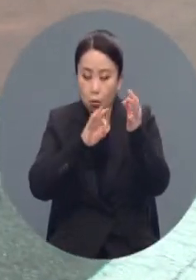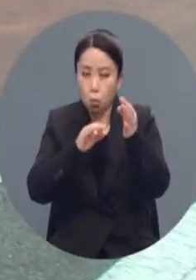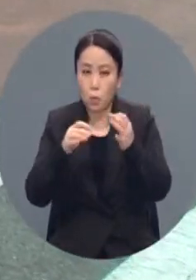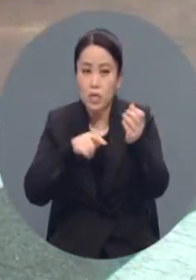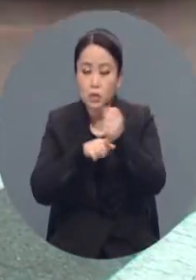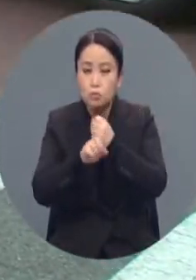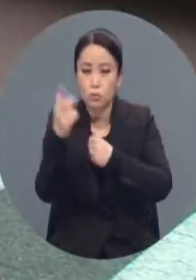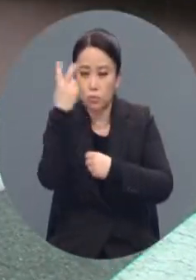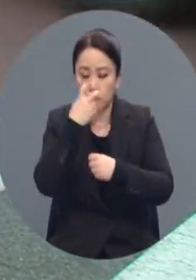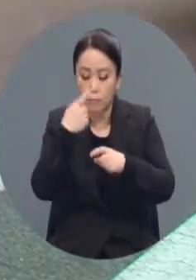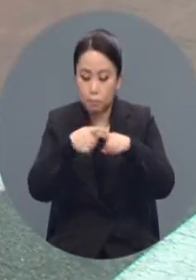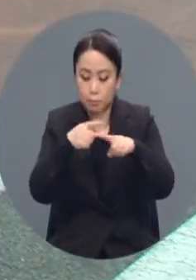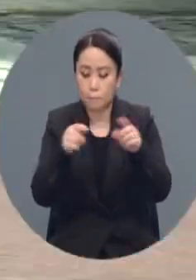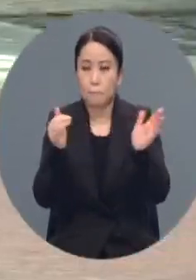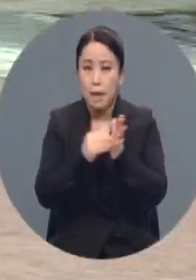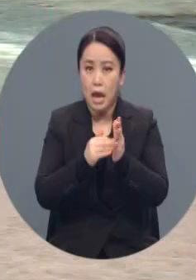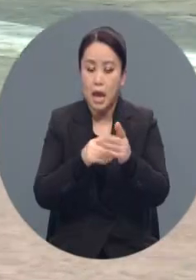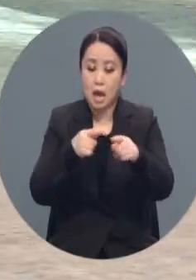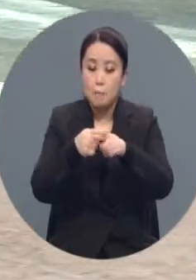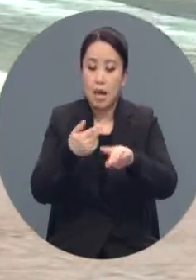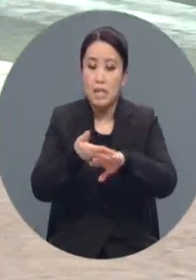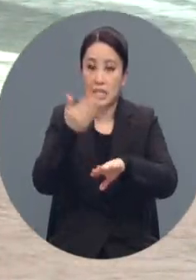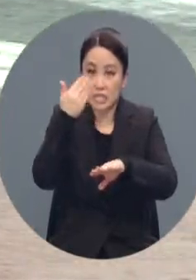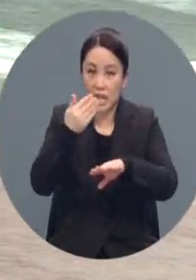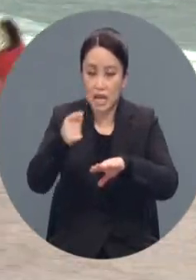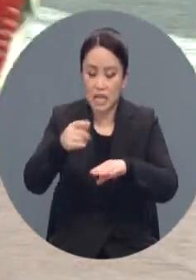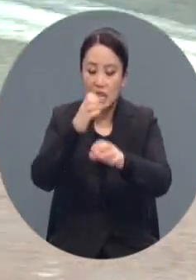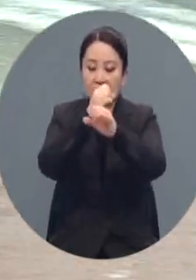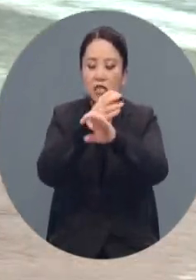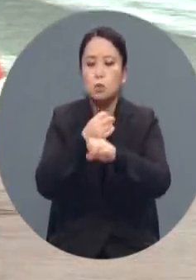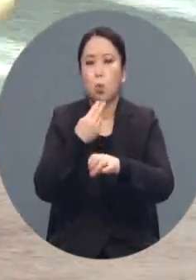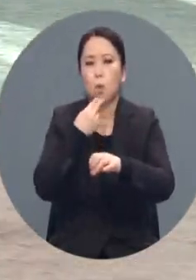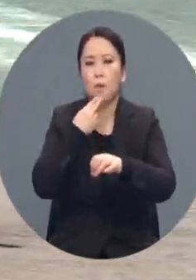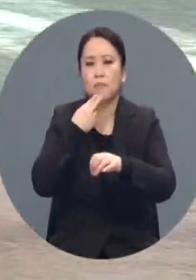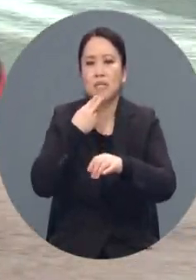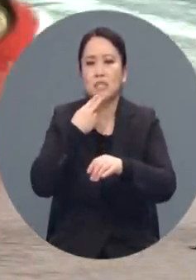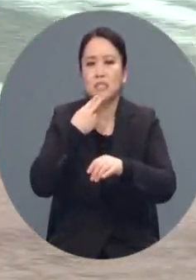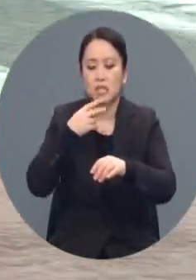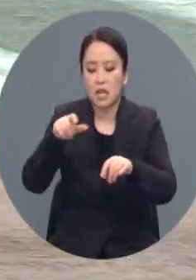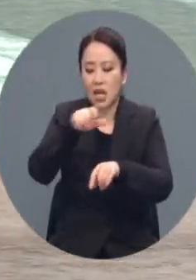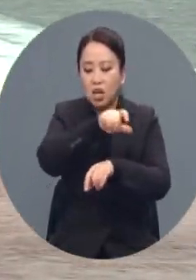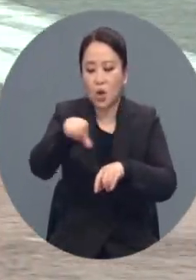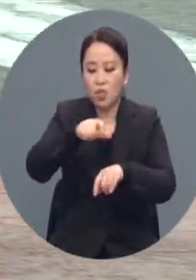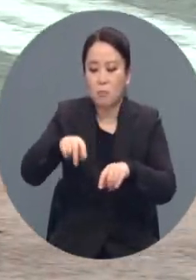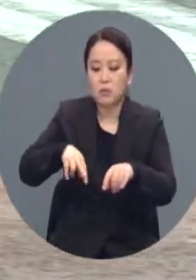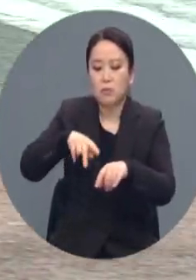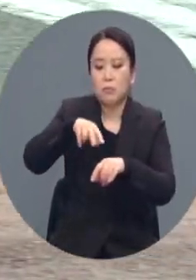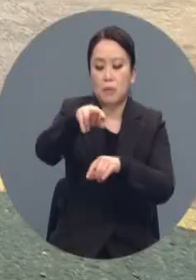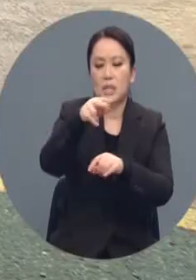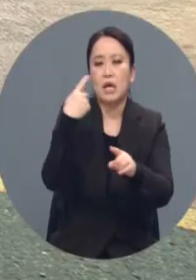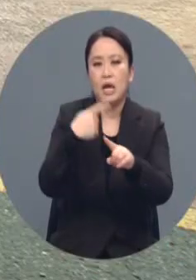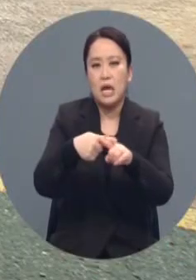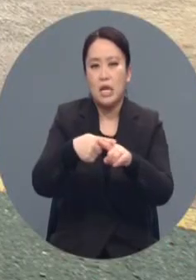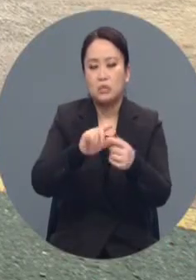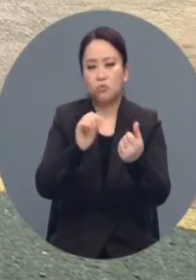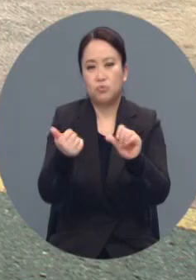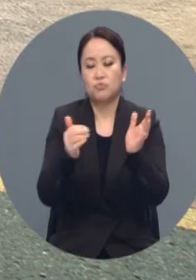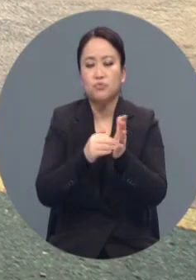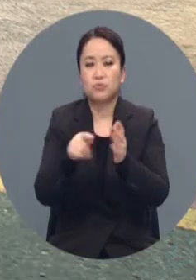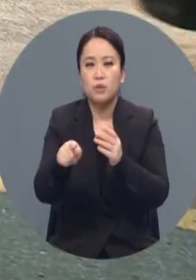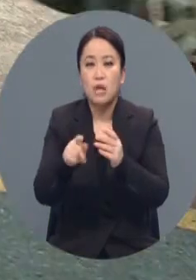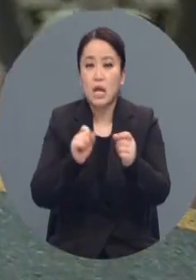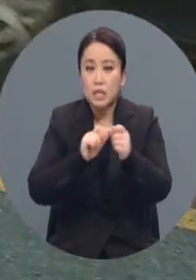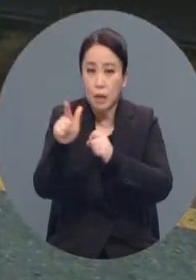분석했습니다. 절반가량이 신호 없는 건널목에서 사고를 당했습니다. 신호등 없는 횡단보도 사고의